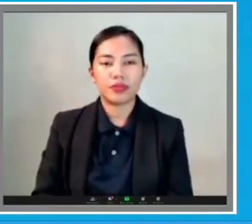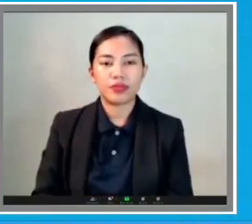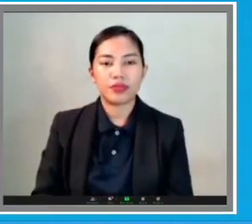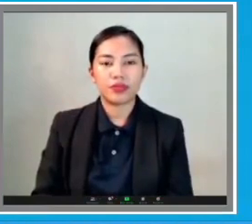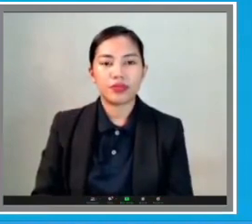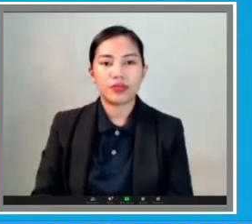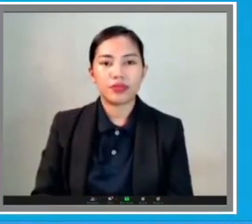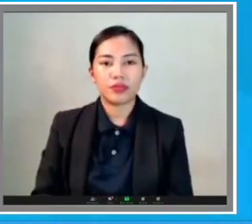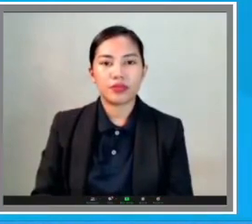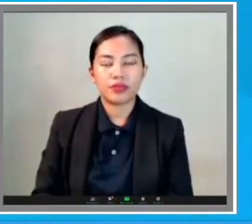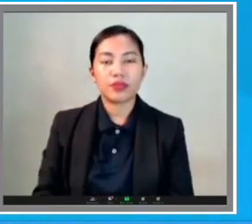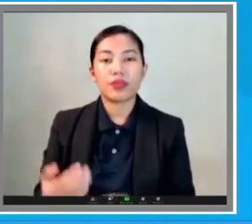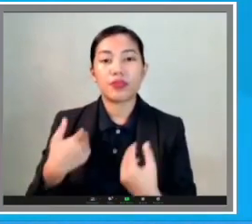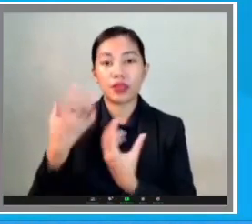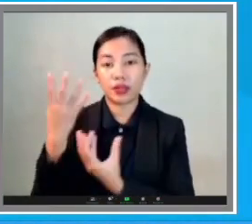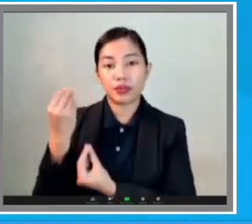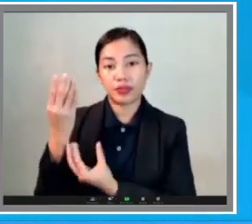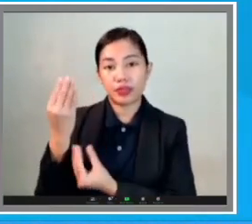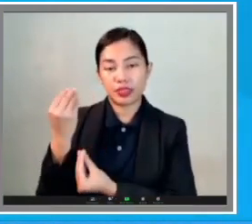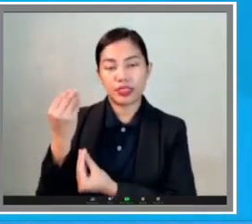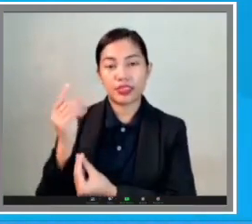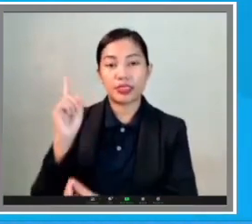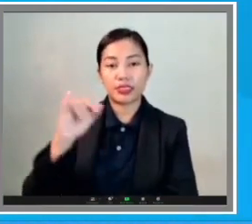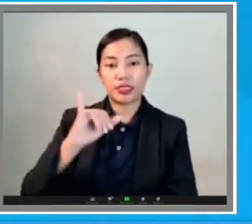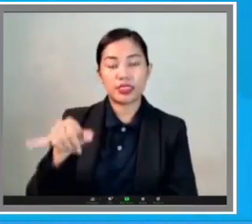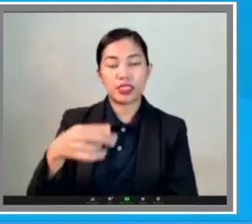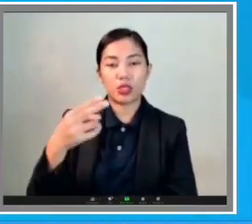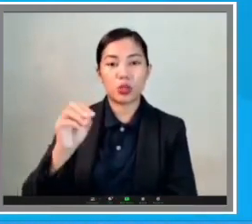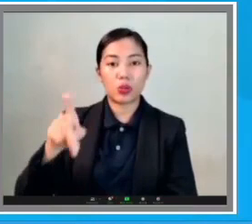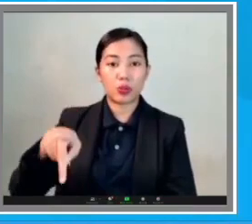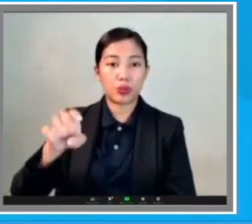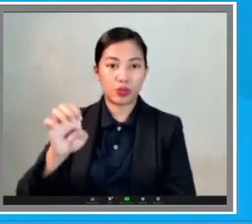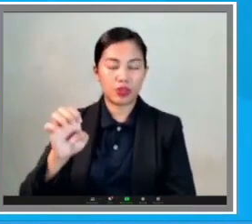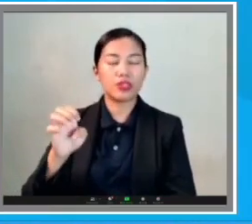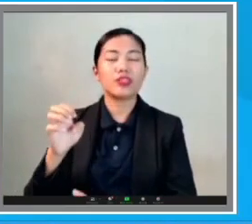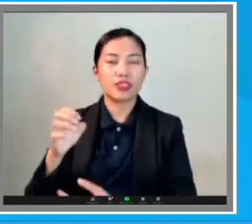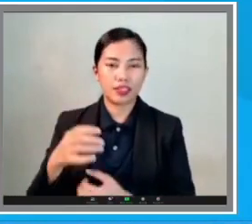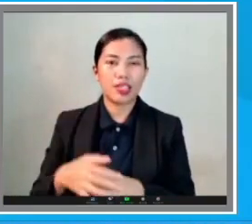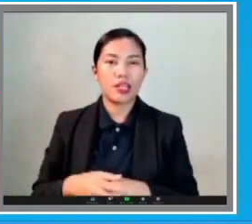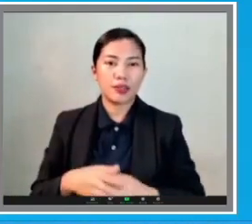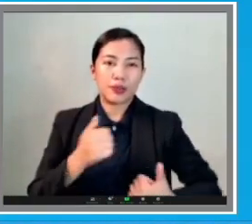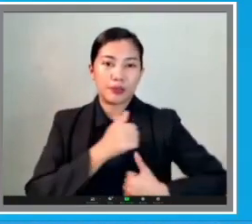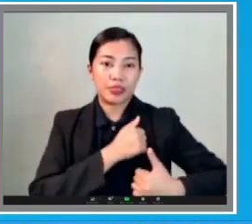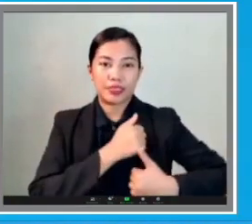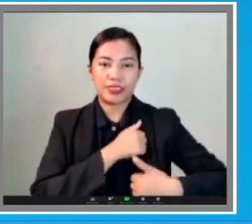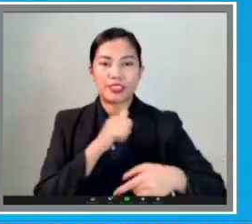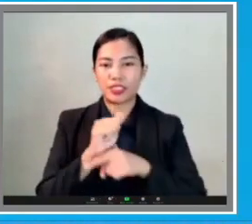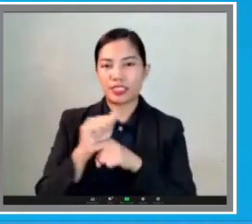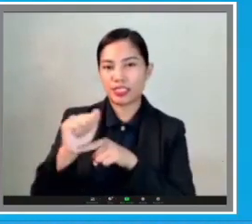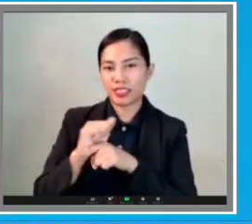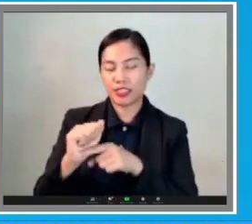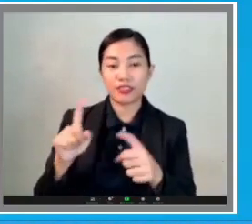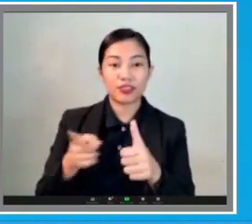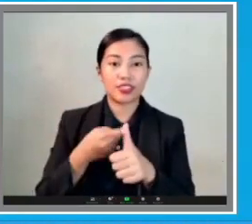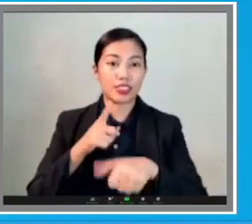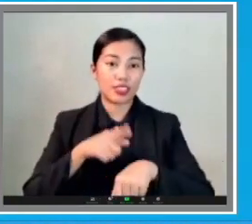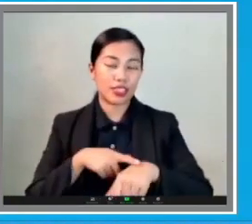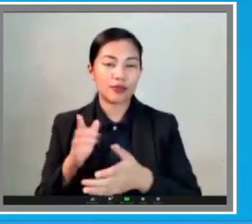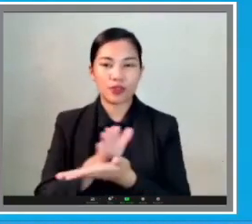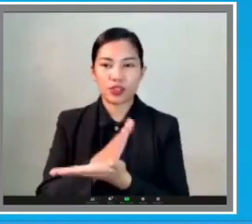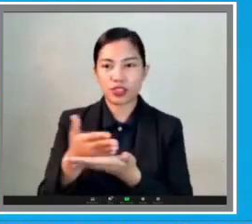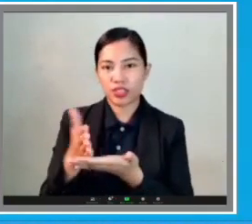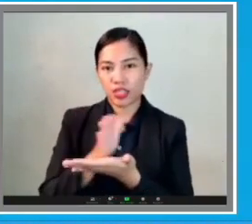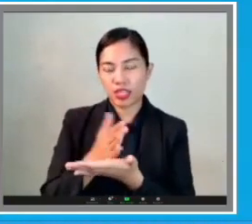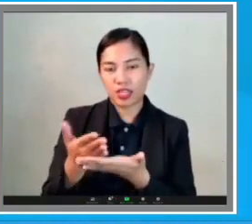Nag-update si BTS superstar J-Hope habang nasa kanyang military enlistment. For the first time, ibinahagi niya ang kanyang photos